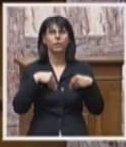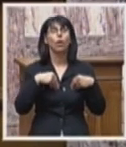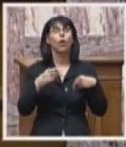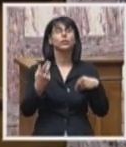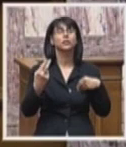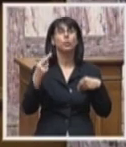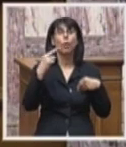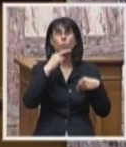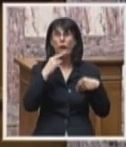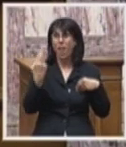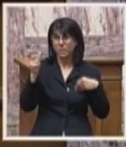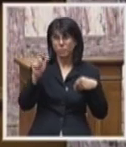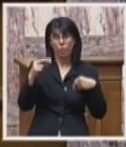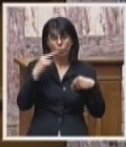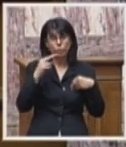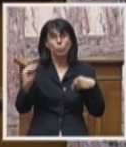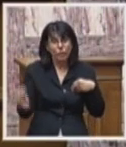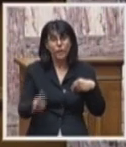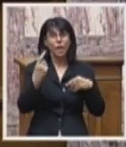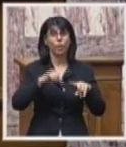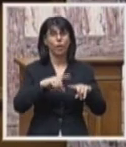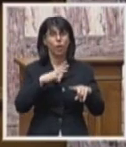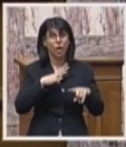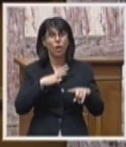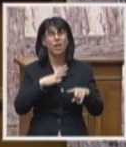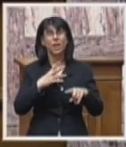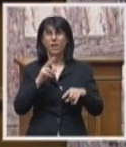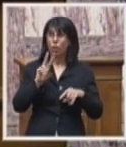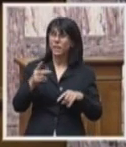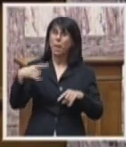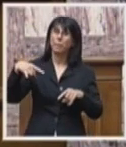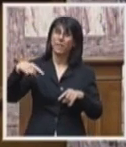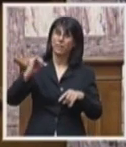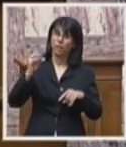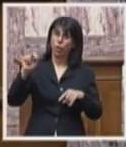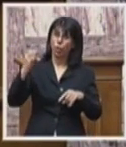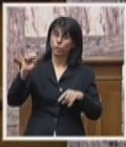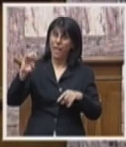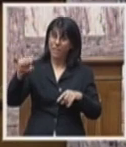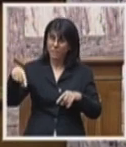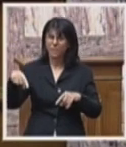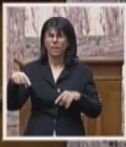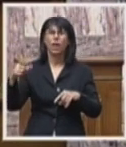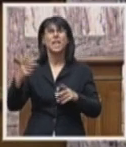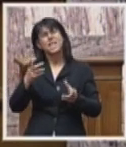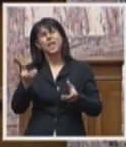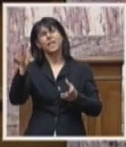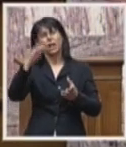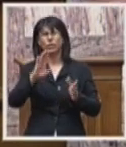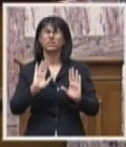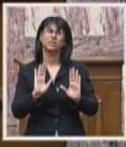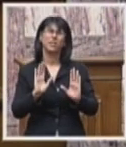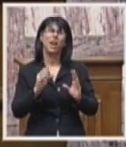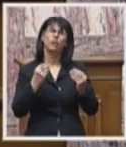πρωθυπουργός εκλεγμένος από τον ελληνικό λαό, είτε Πινοσέ είτε οτιδήποτε άλλο. Αυτά μπορεί να είναι ωραία για